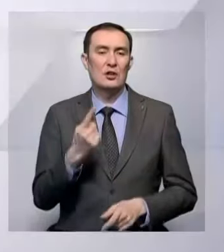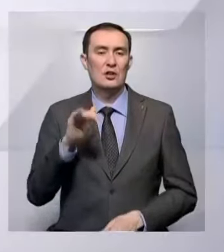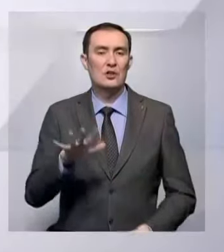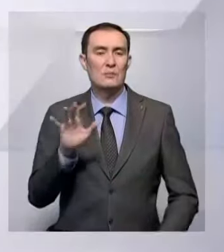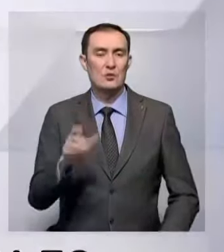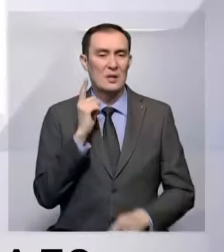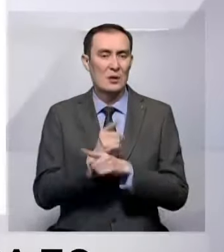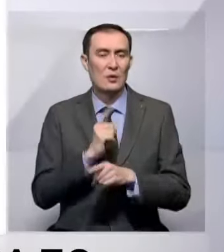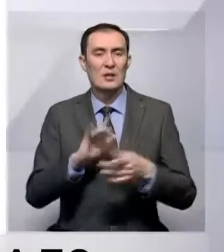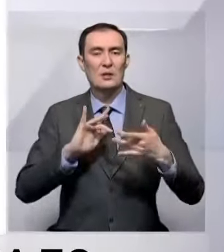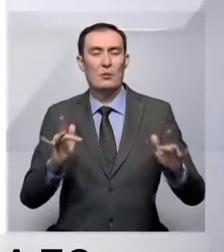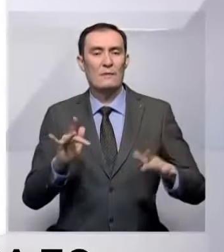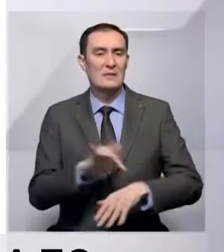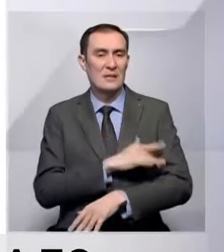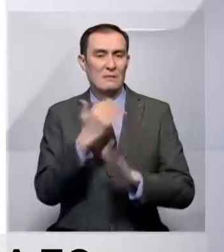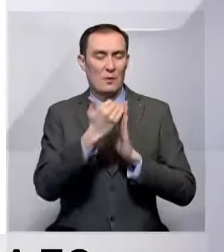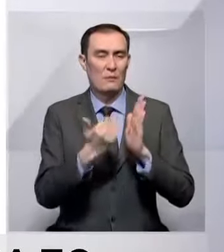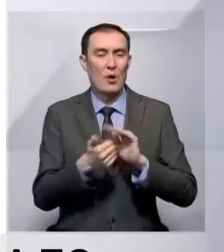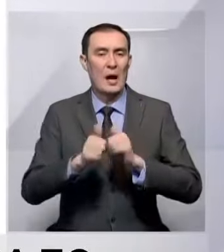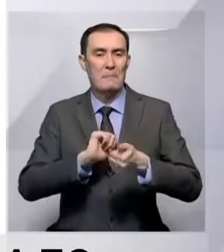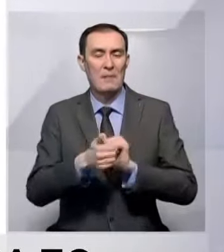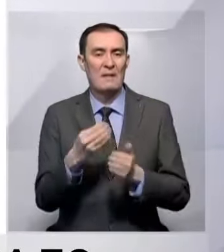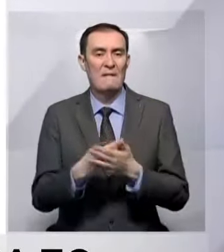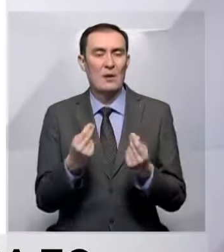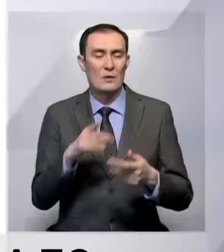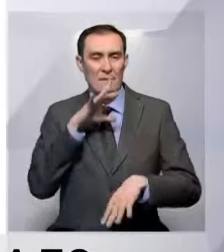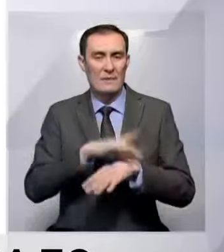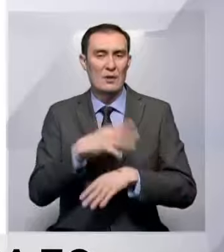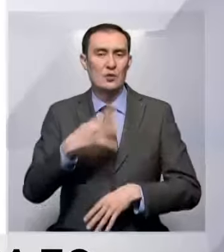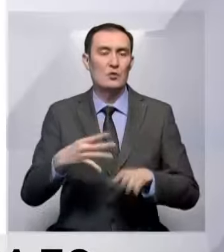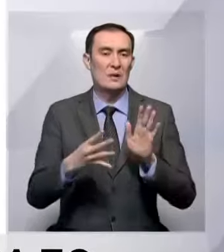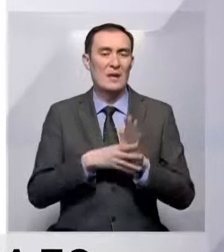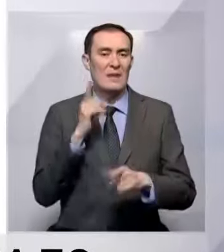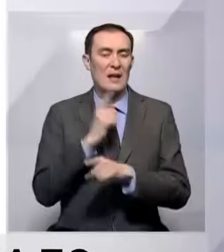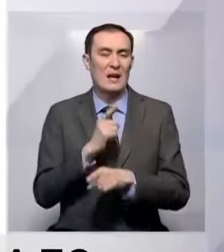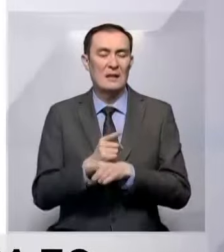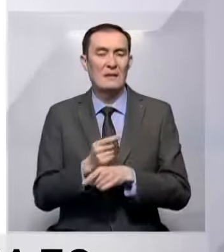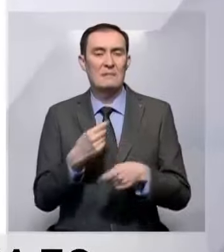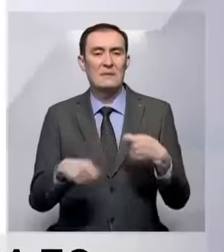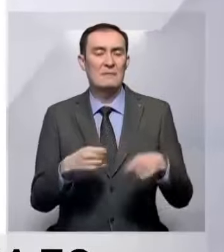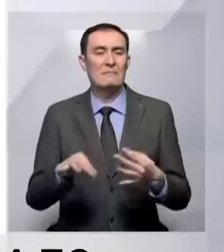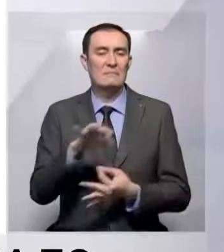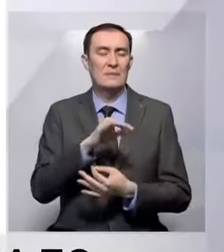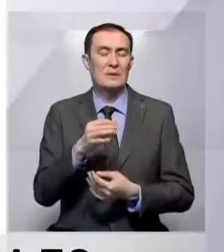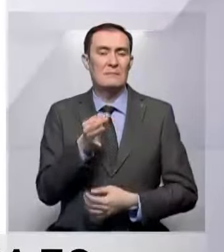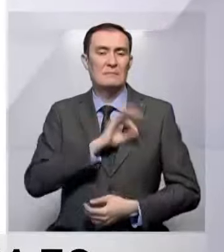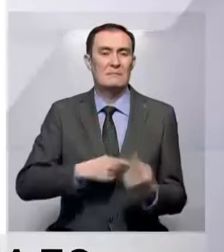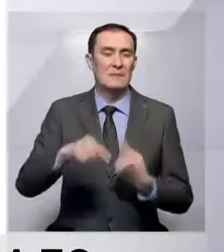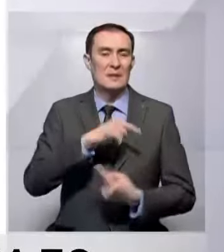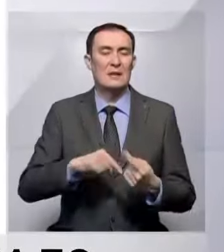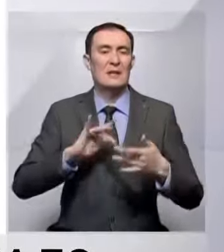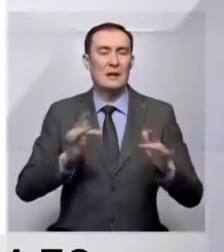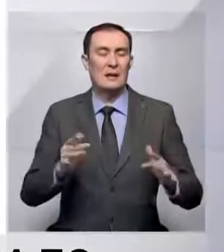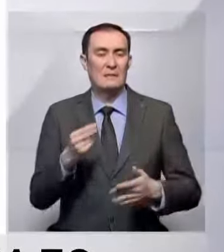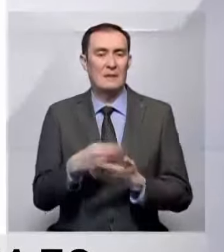1500 незаконных онлайн-сервисов по обмену криптовалюты. Выявлено 49 нелегальных майнеров. Кроме того, специалисты агентства